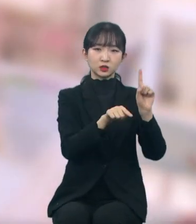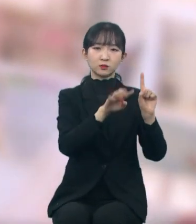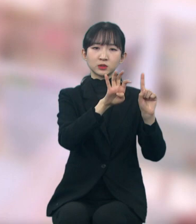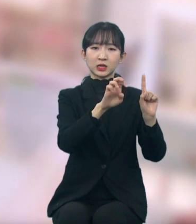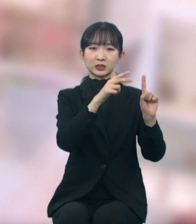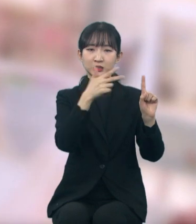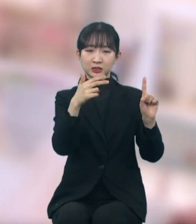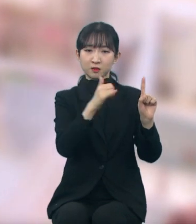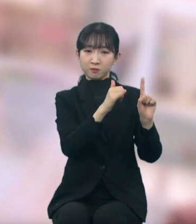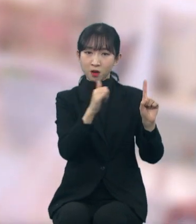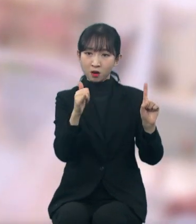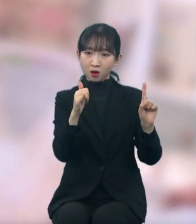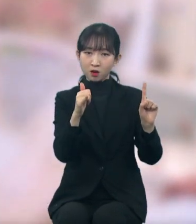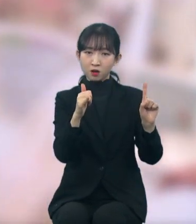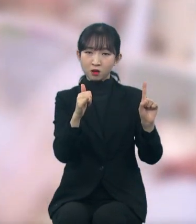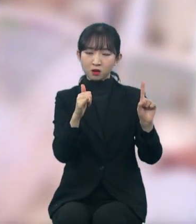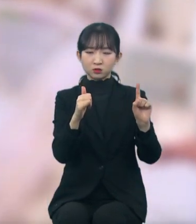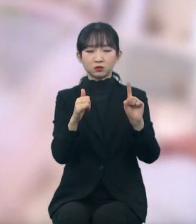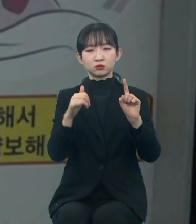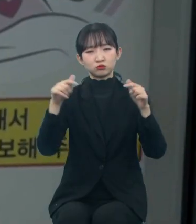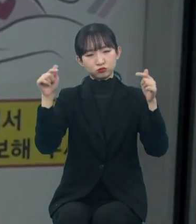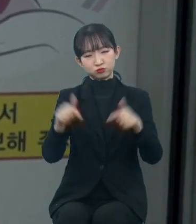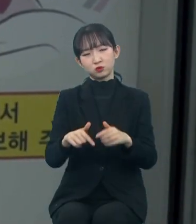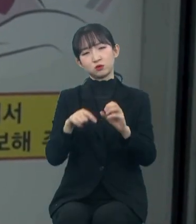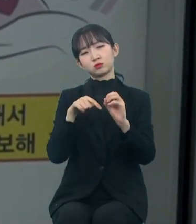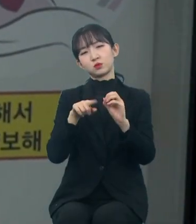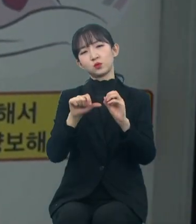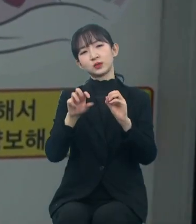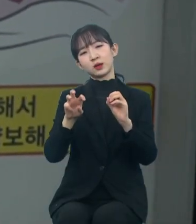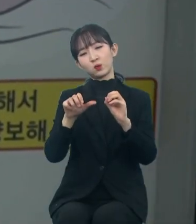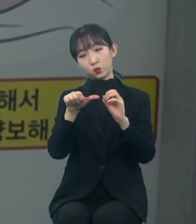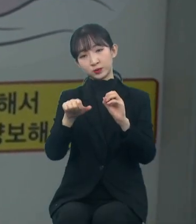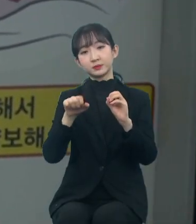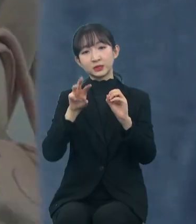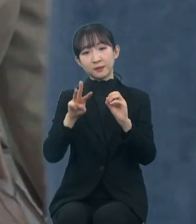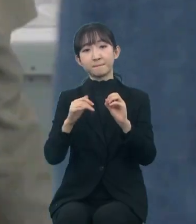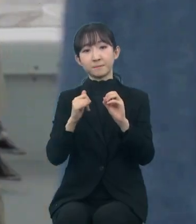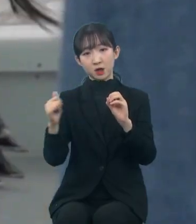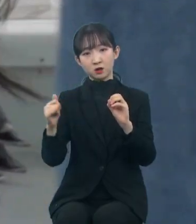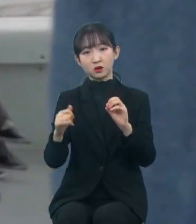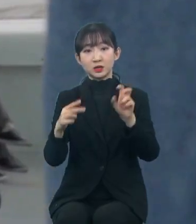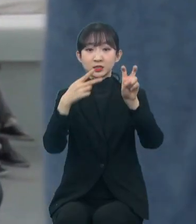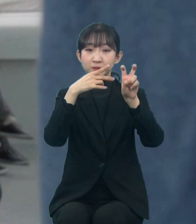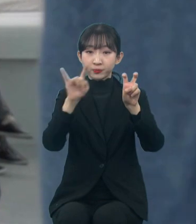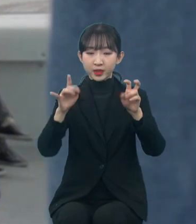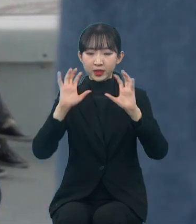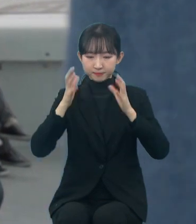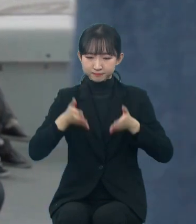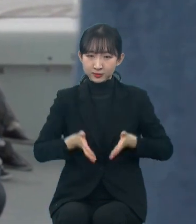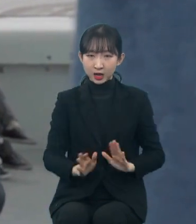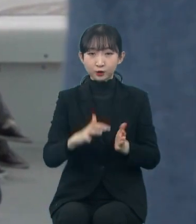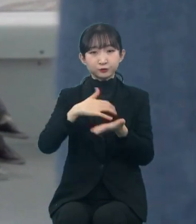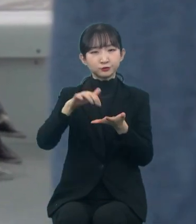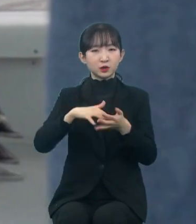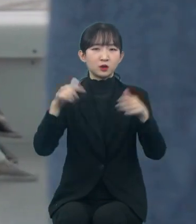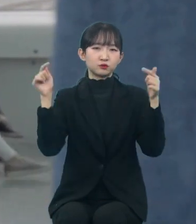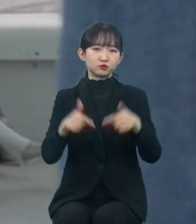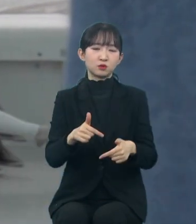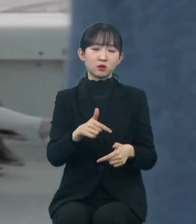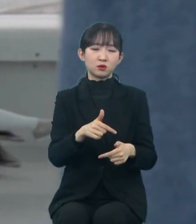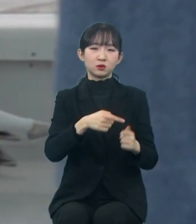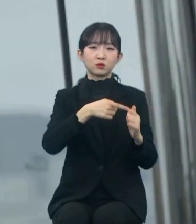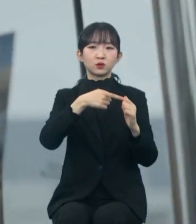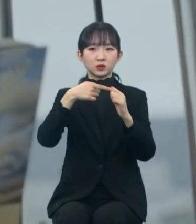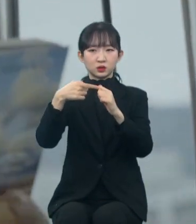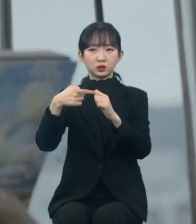비교하면 0.53명 줄었습니다. 특히 20대 출산율 하락은 심각합니다. 2000년에